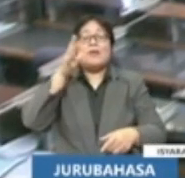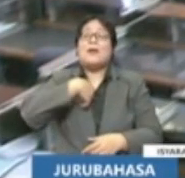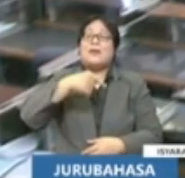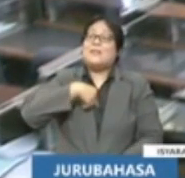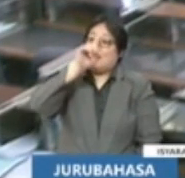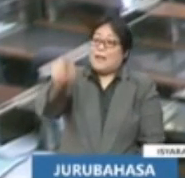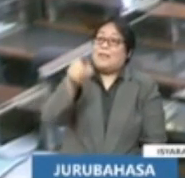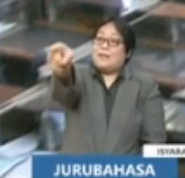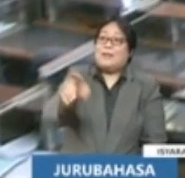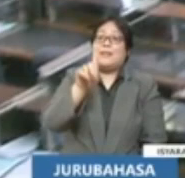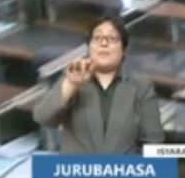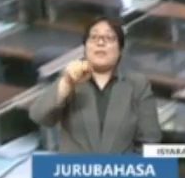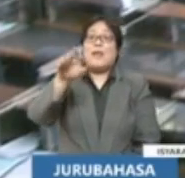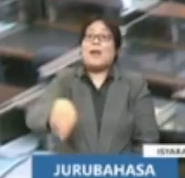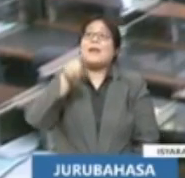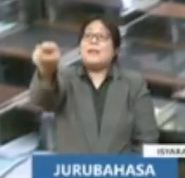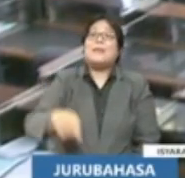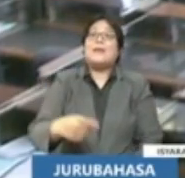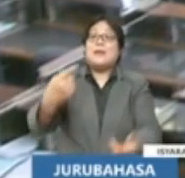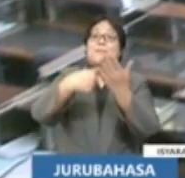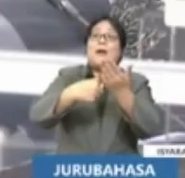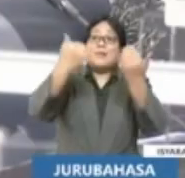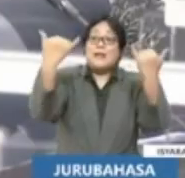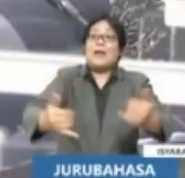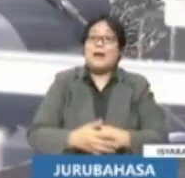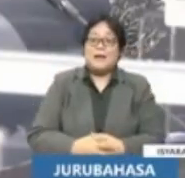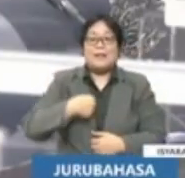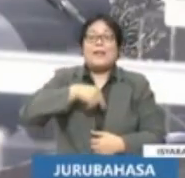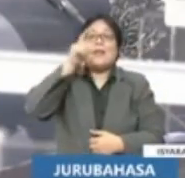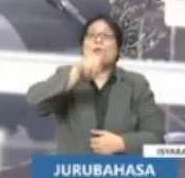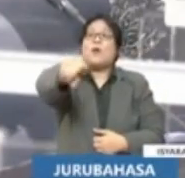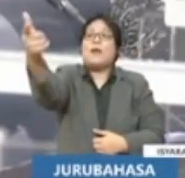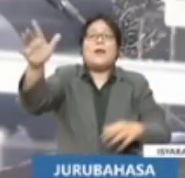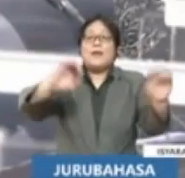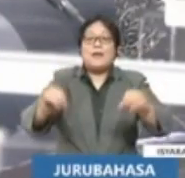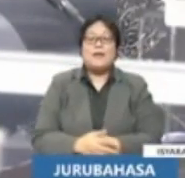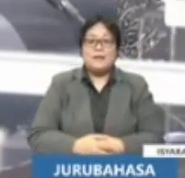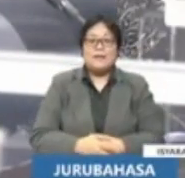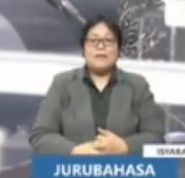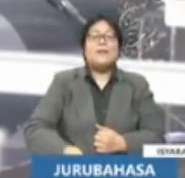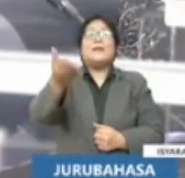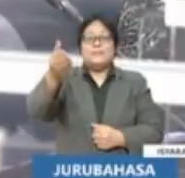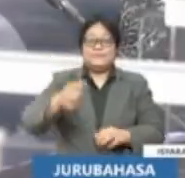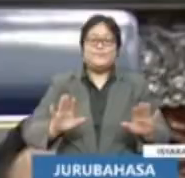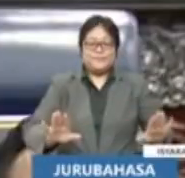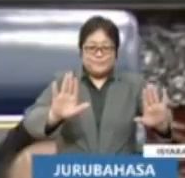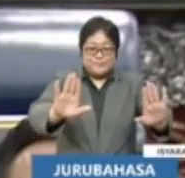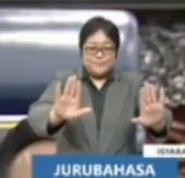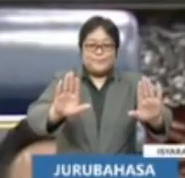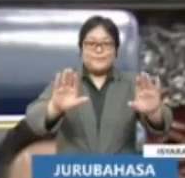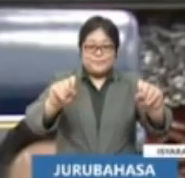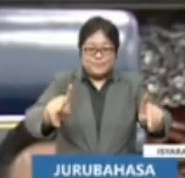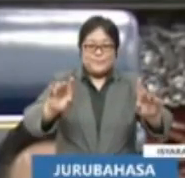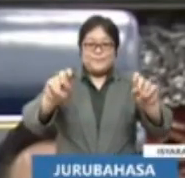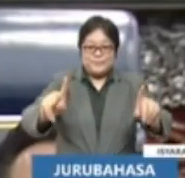Saya tanya Damansara. Damansara yang sedang membahas sekarang. Saya tak tanya orang lain. Jadi Damansara. Okey.